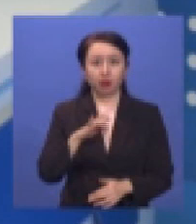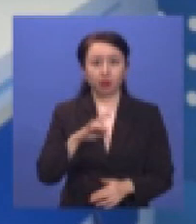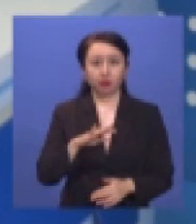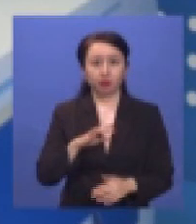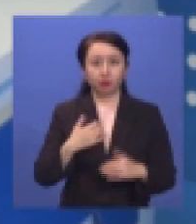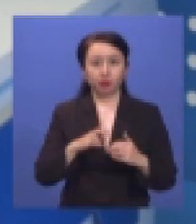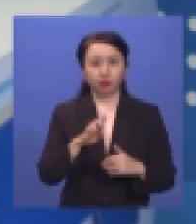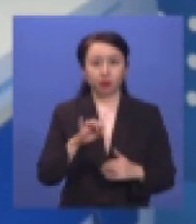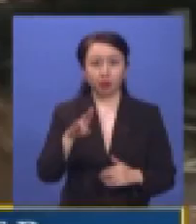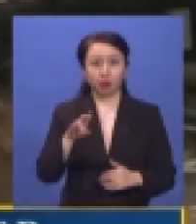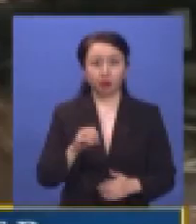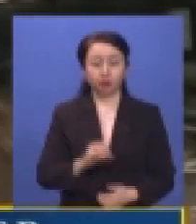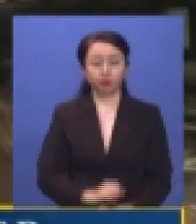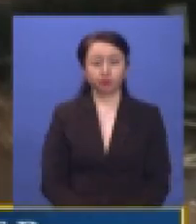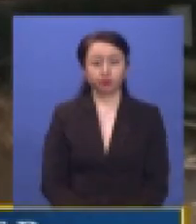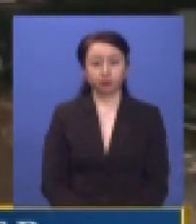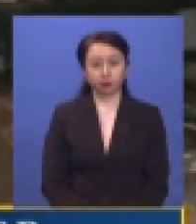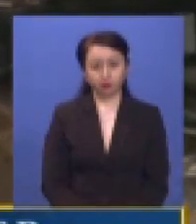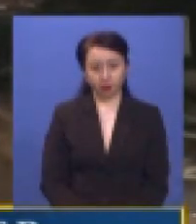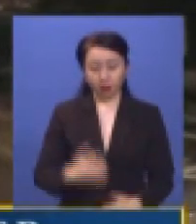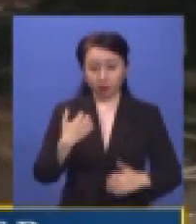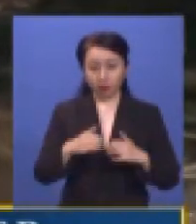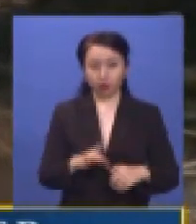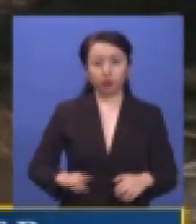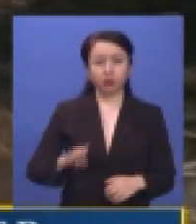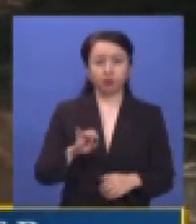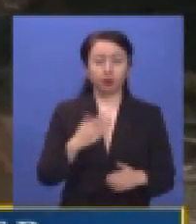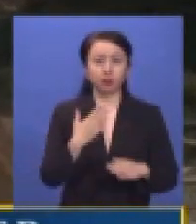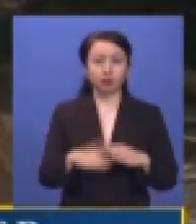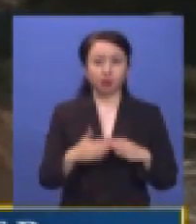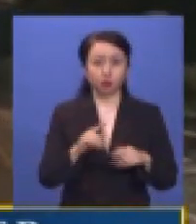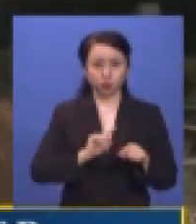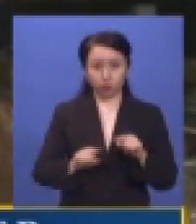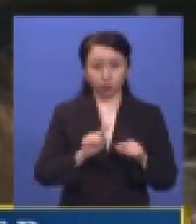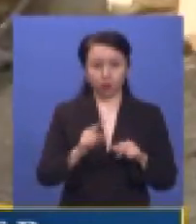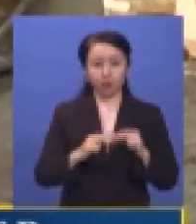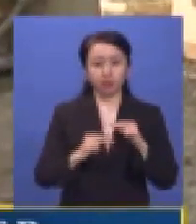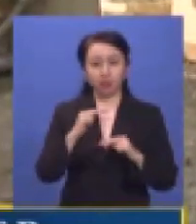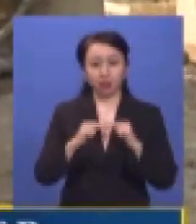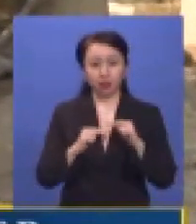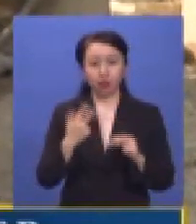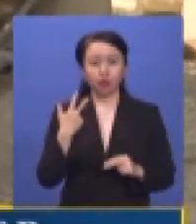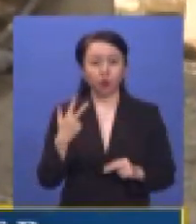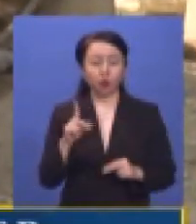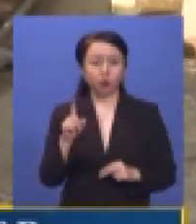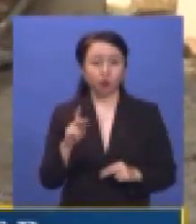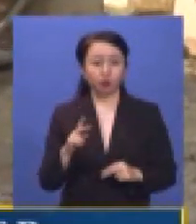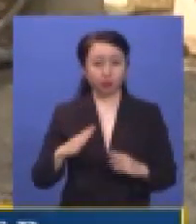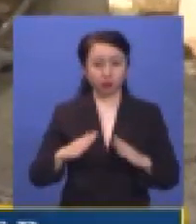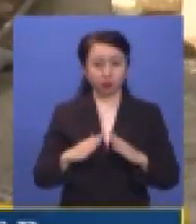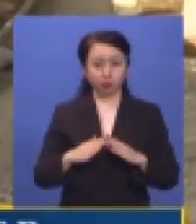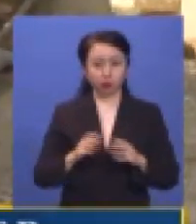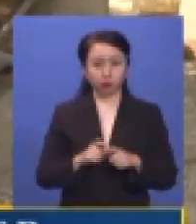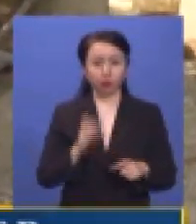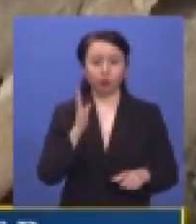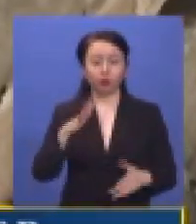Береке. Смотрим сюжет. В микрорайоне Береке к завершению близится строительство 300-квартирных домов. Жилье